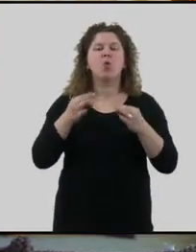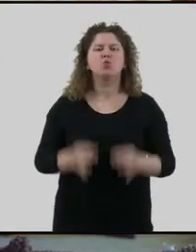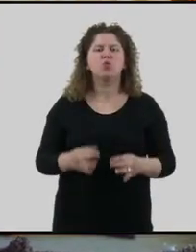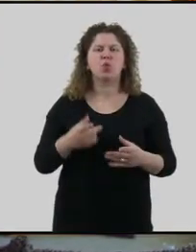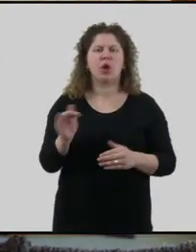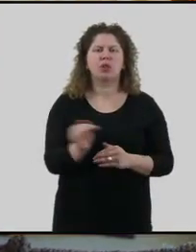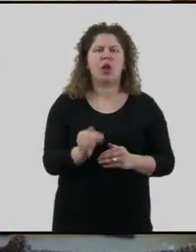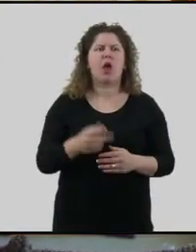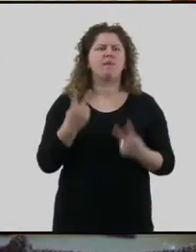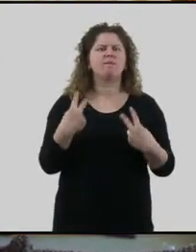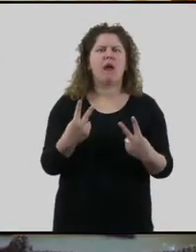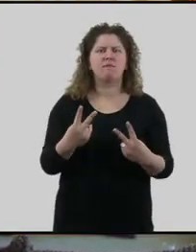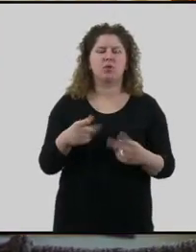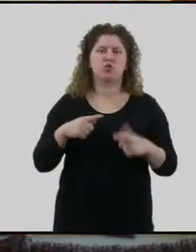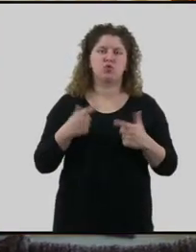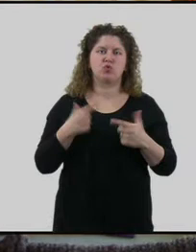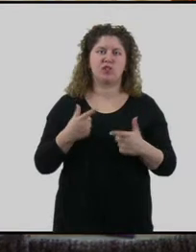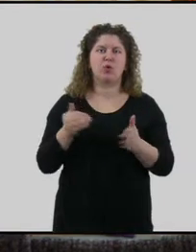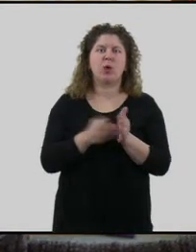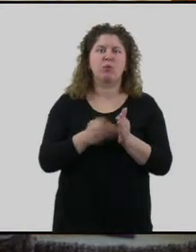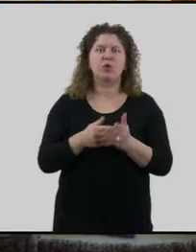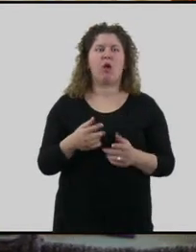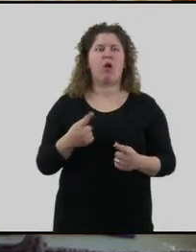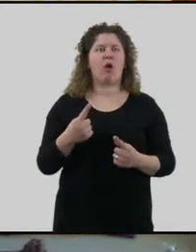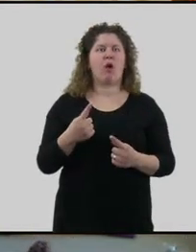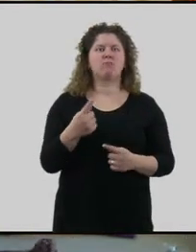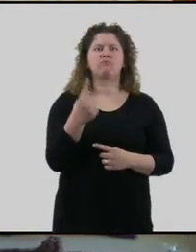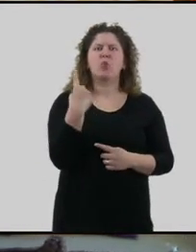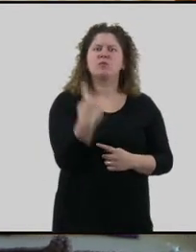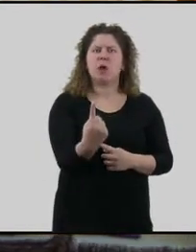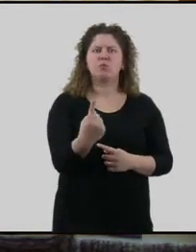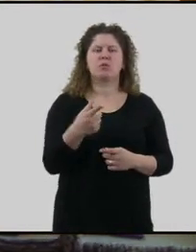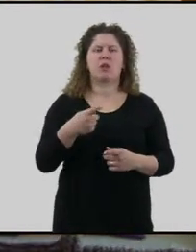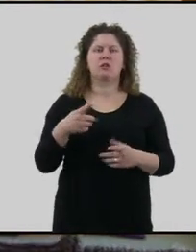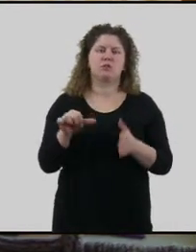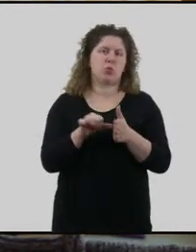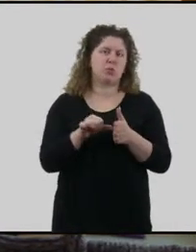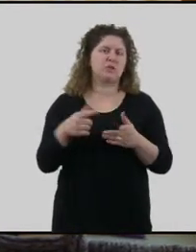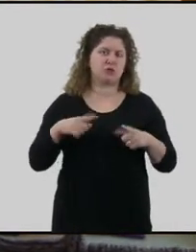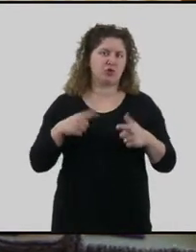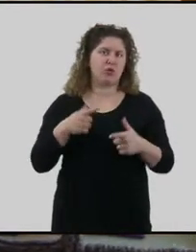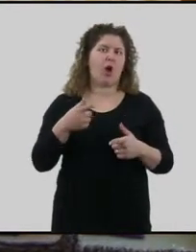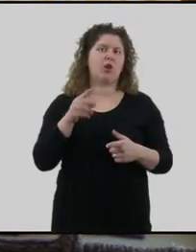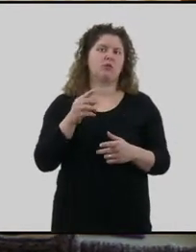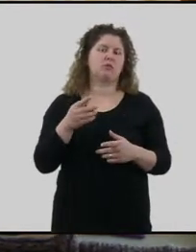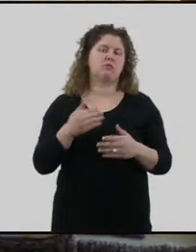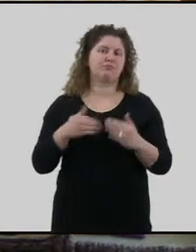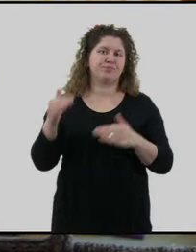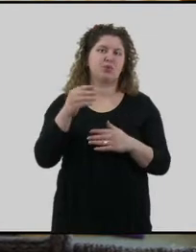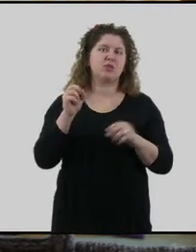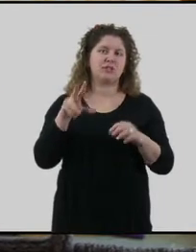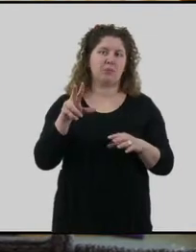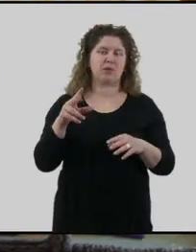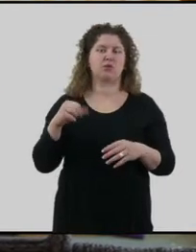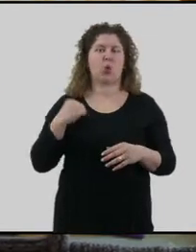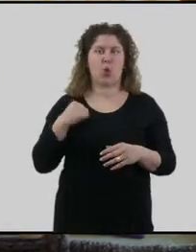osigurati djeci najvažnije životne potrebe, osamostaliti ih za normalan život kada napune 18 godina